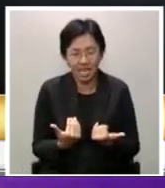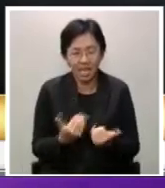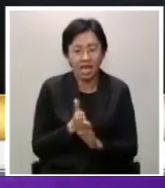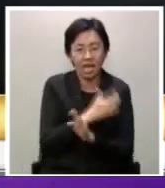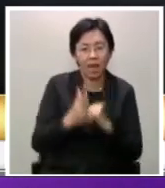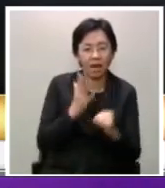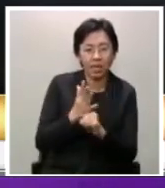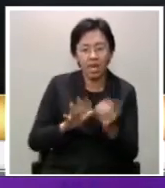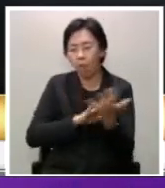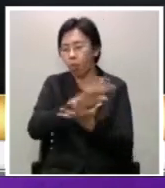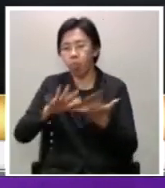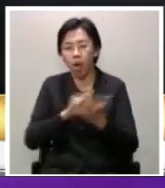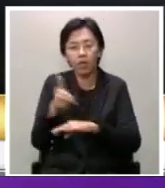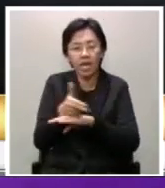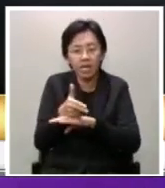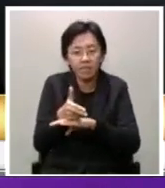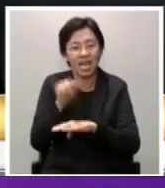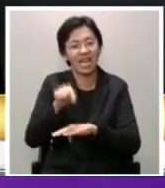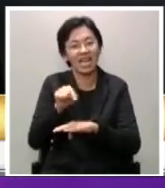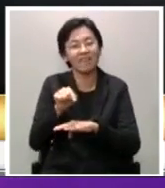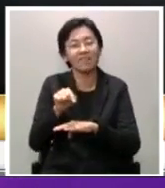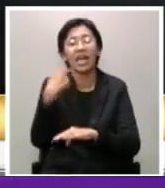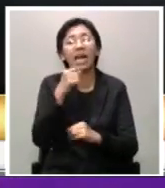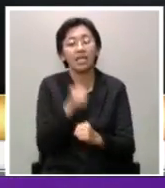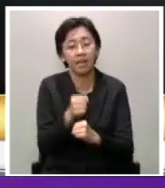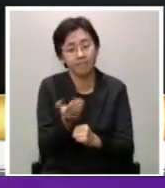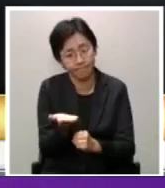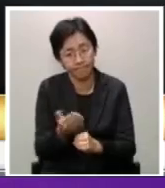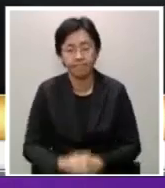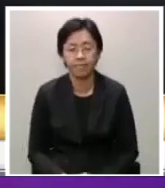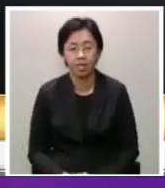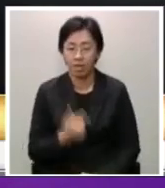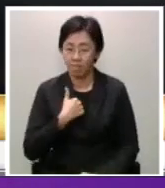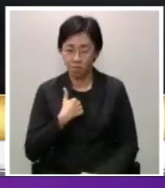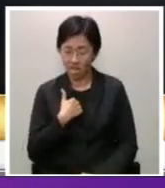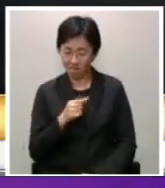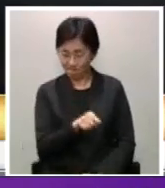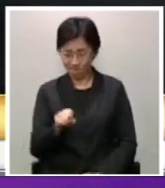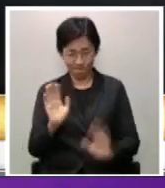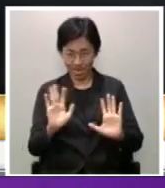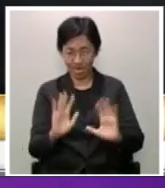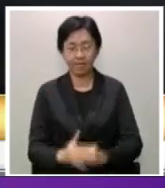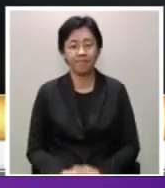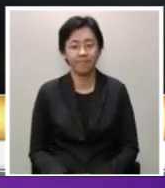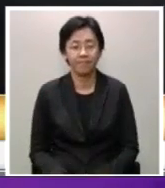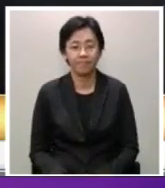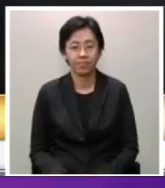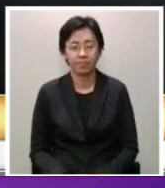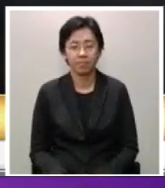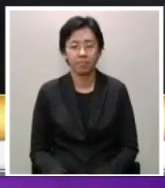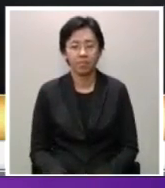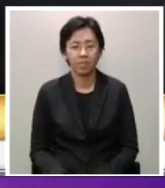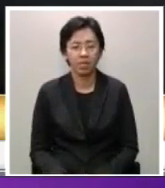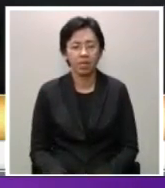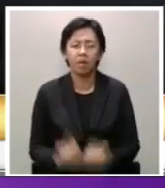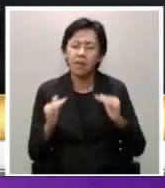ปีทั้งหมดมารวมกันอยู่ในคลิปเดียวกันนั่นแหละคือใครเป็นคนทำล่ะนะผมไม่ได้ชี้หน้าใครนะครับนะเพราะนั้นเป็นสิ่งที่ท่าน